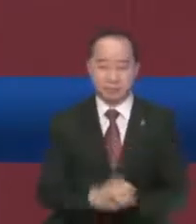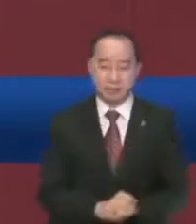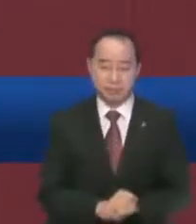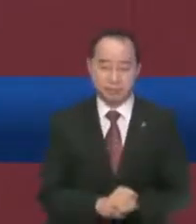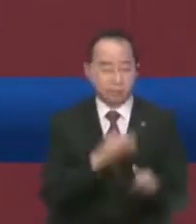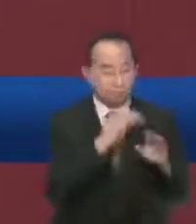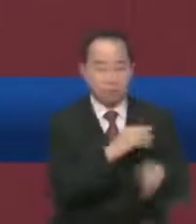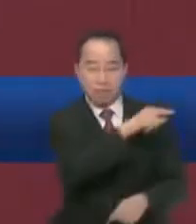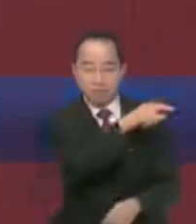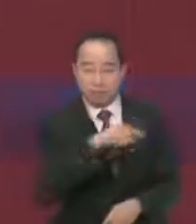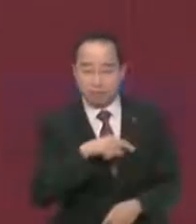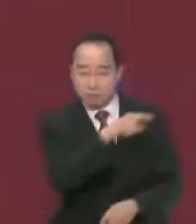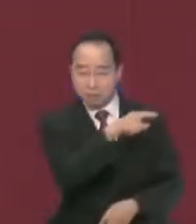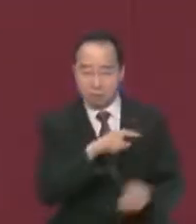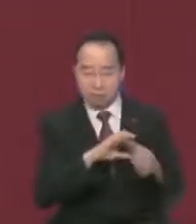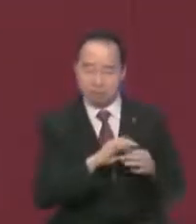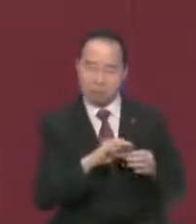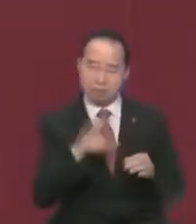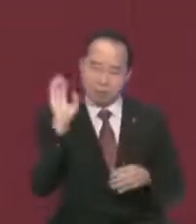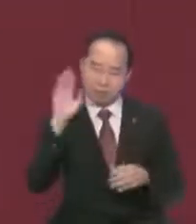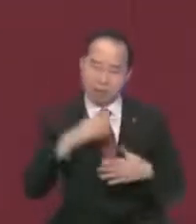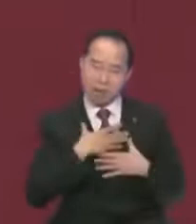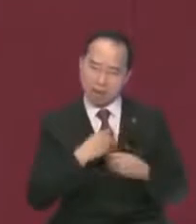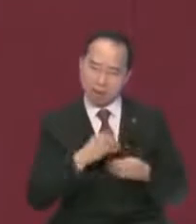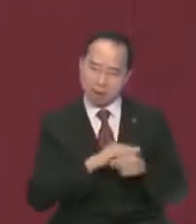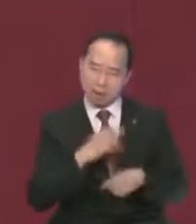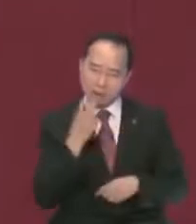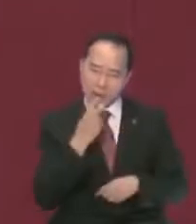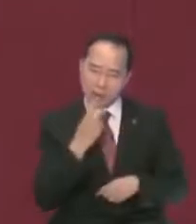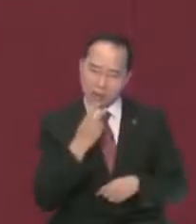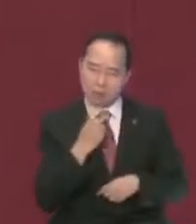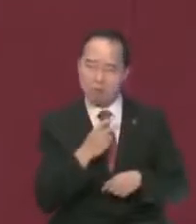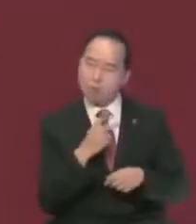남북관계를 안정적으로 관리할 수 있는 체제를 구축하고 싶습니다.